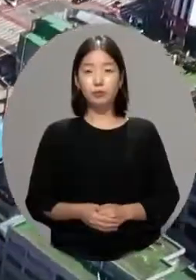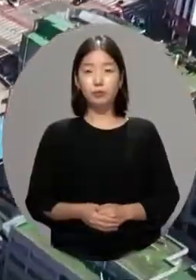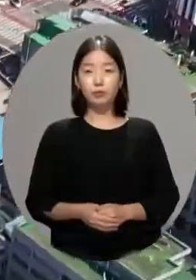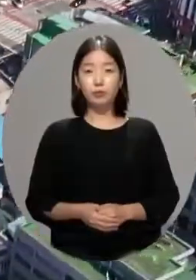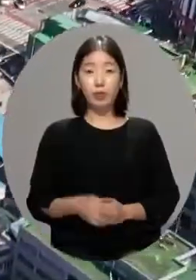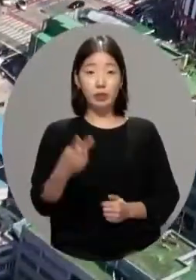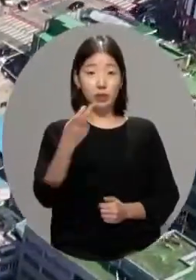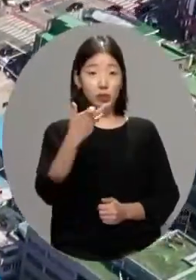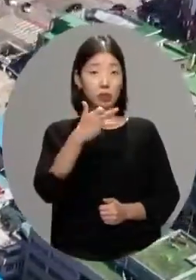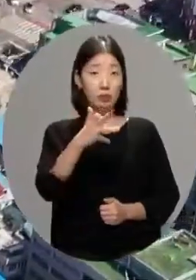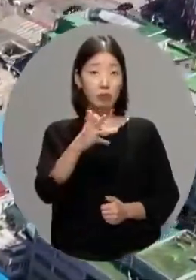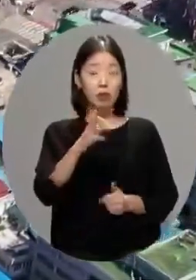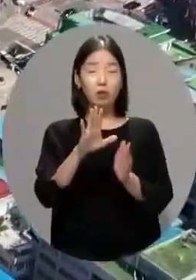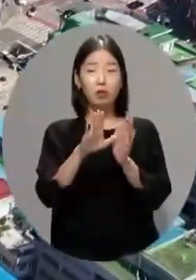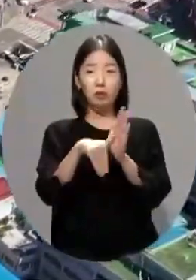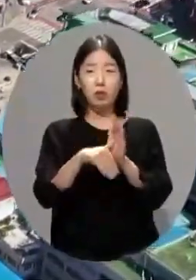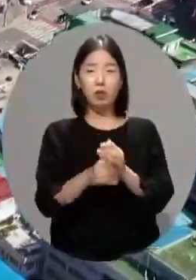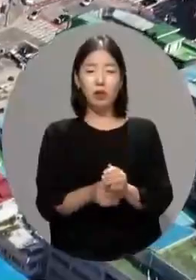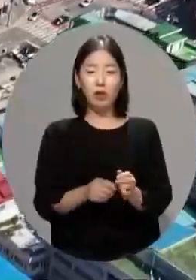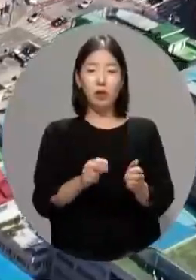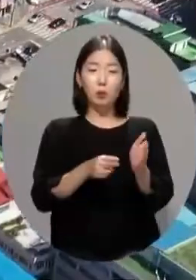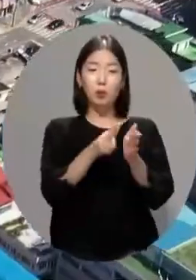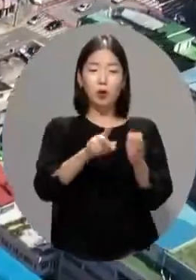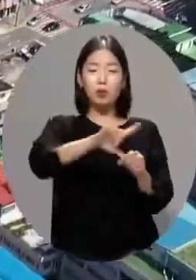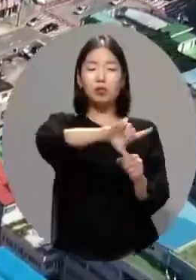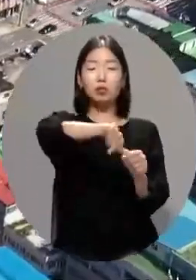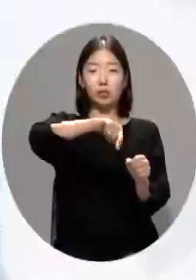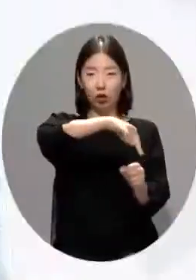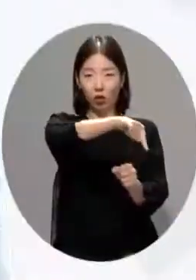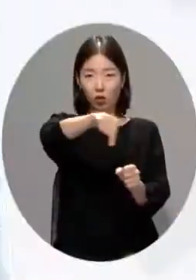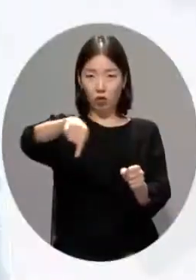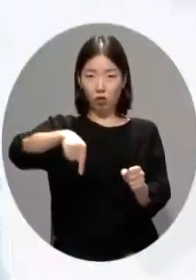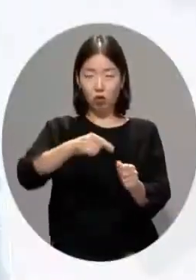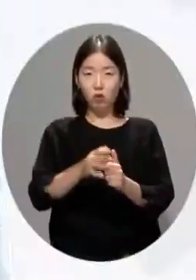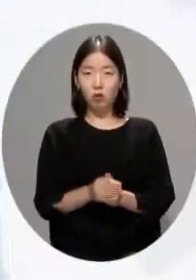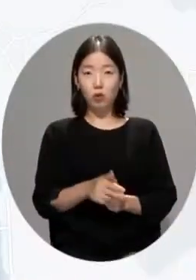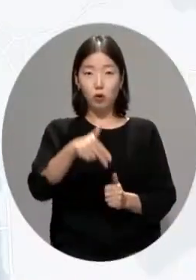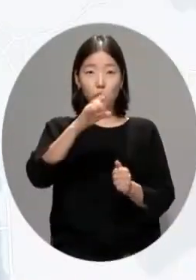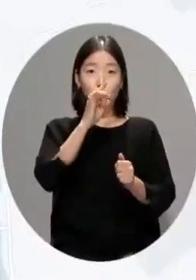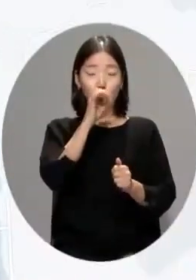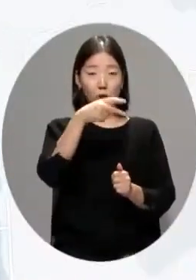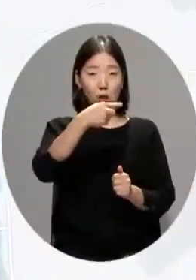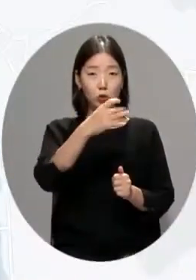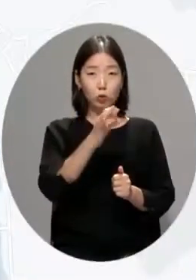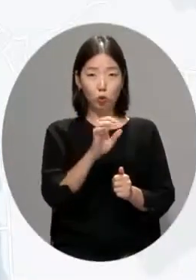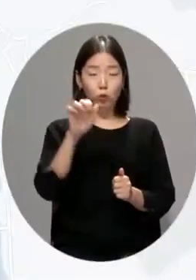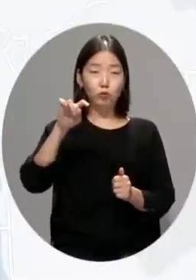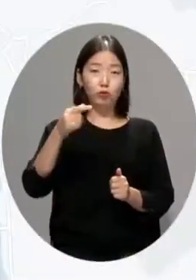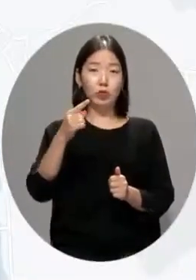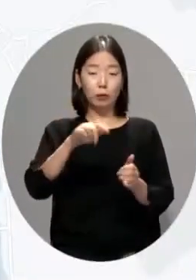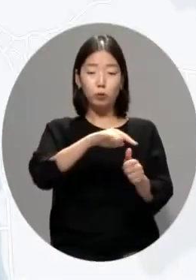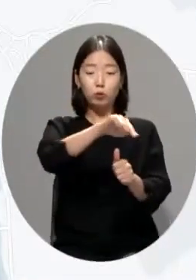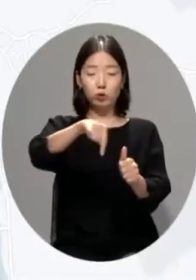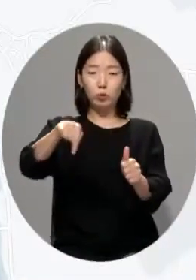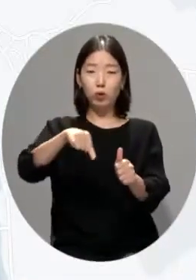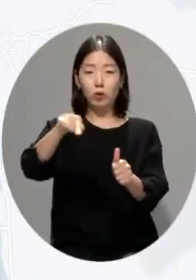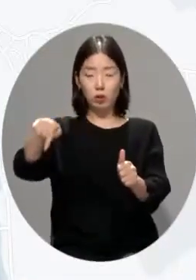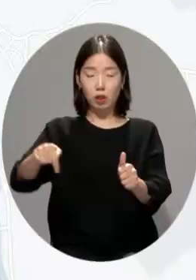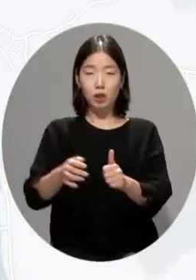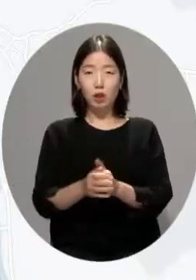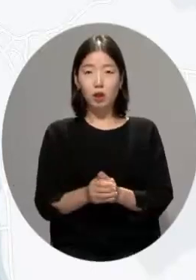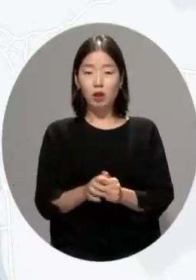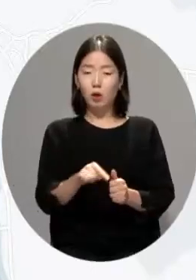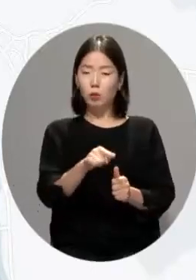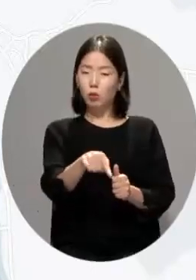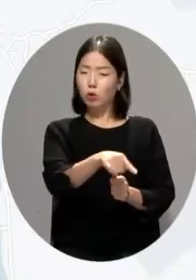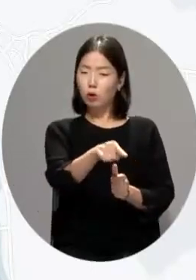지난 2018년 지정된 역사 도심지구입니다. 중앙동과 풍남동, 노송동 일원을 풍남문